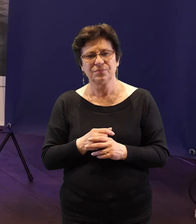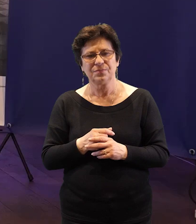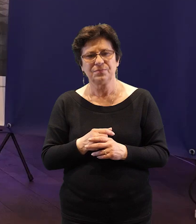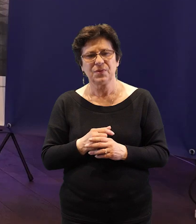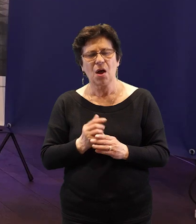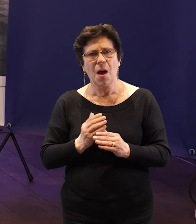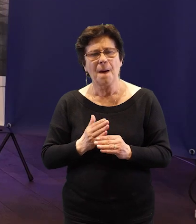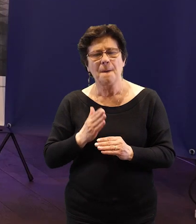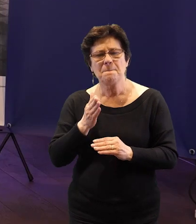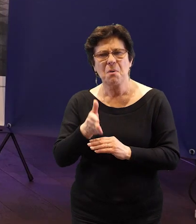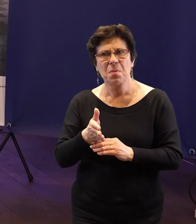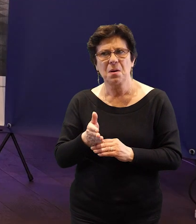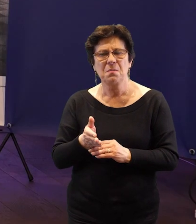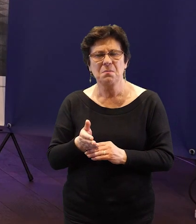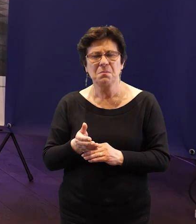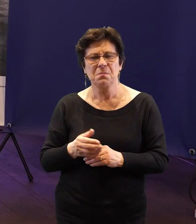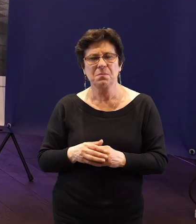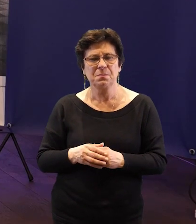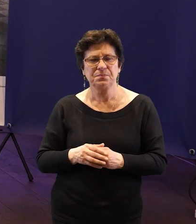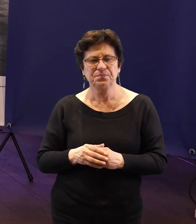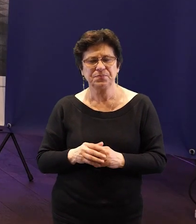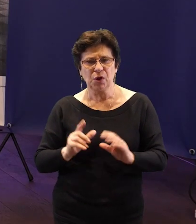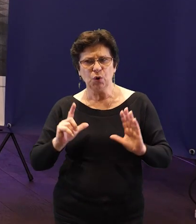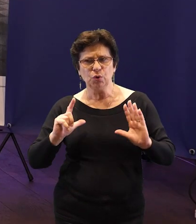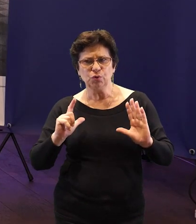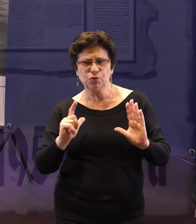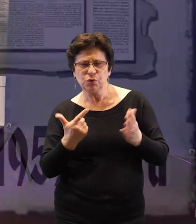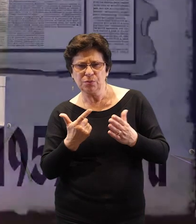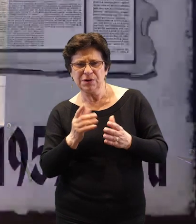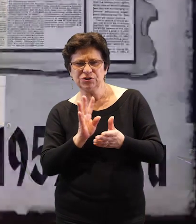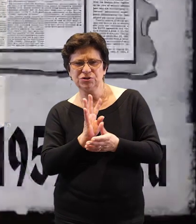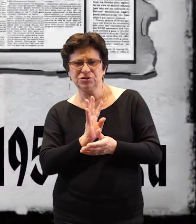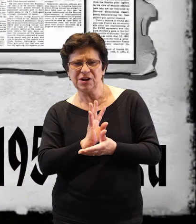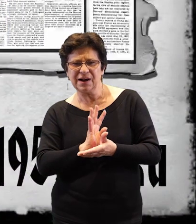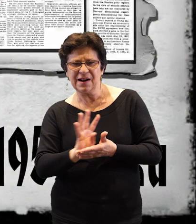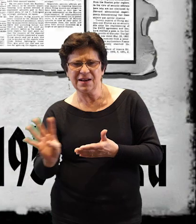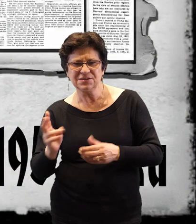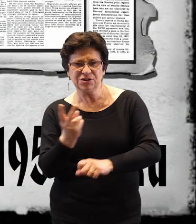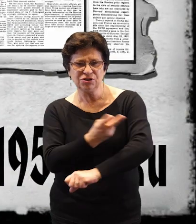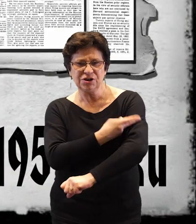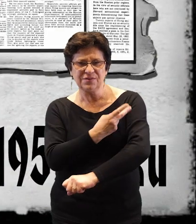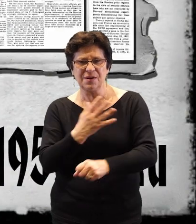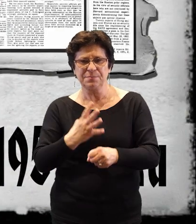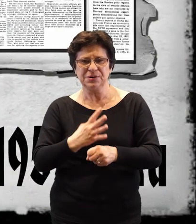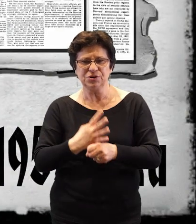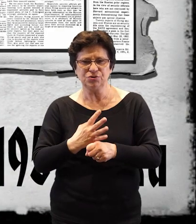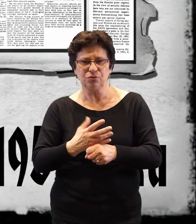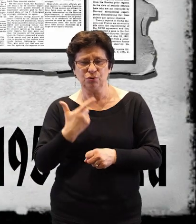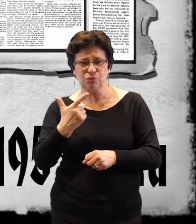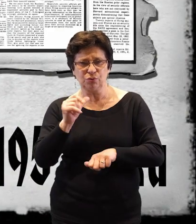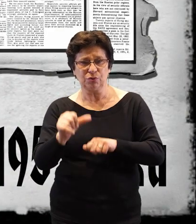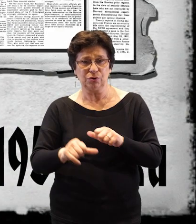I potem nastaje 7 i 14 czerwca 1952 roku.